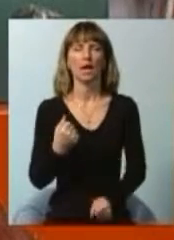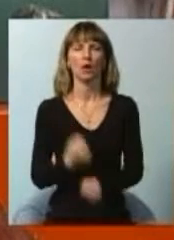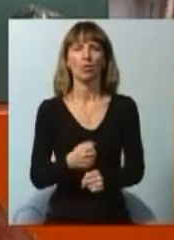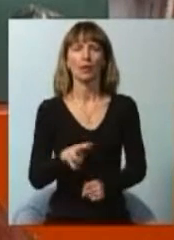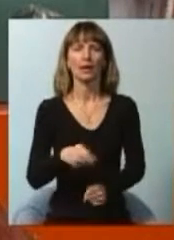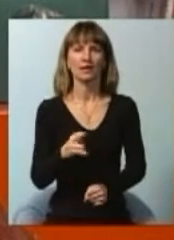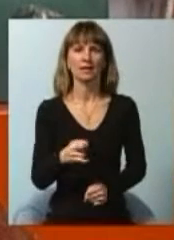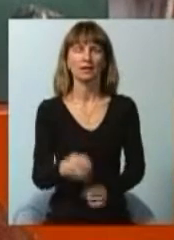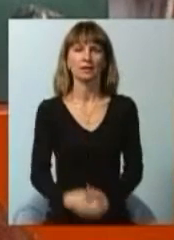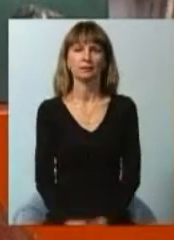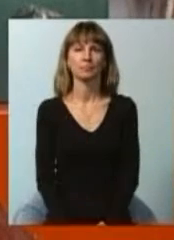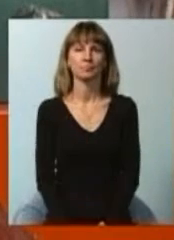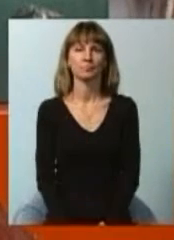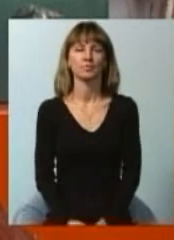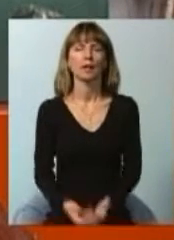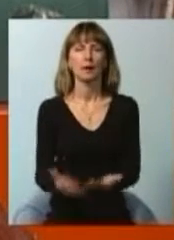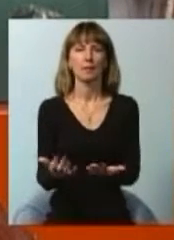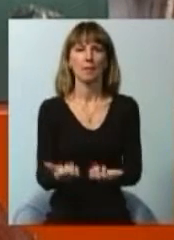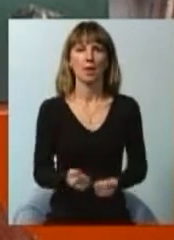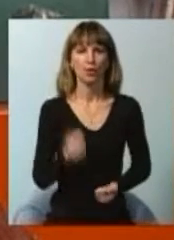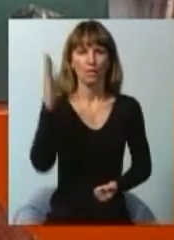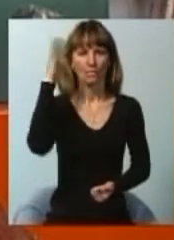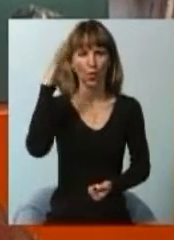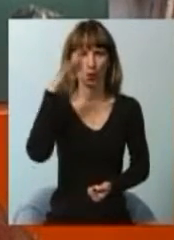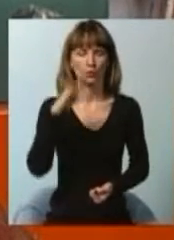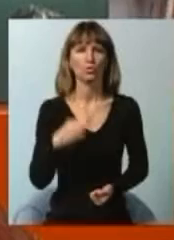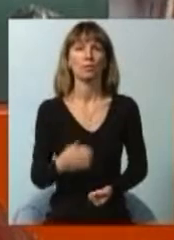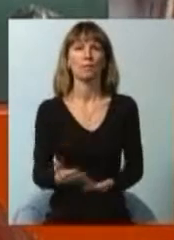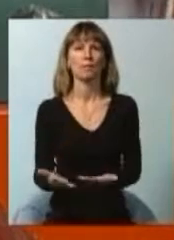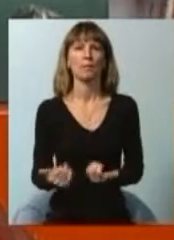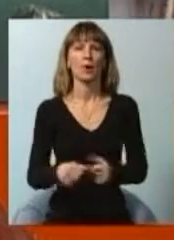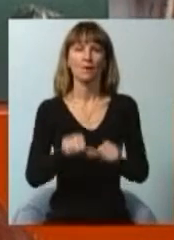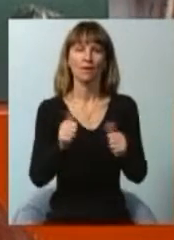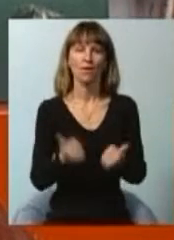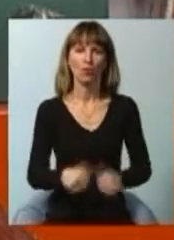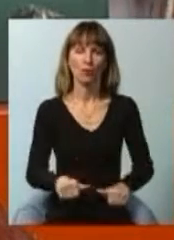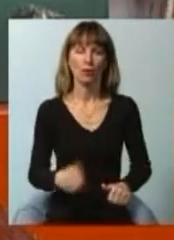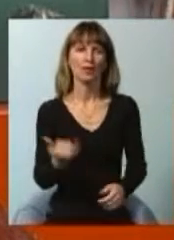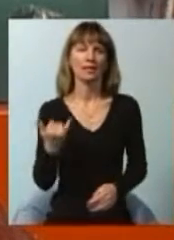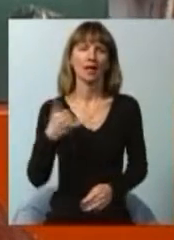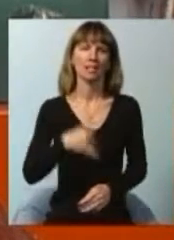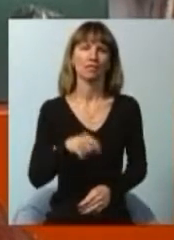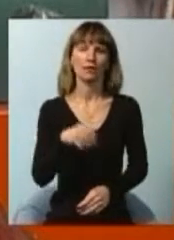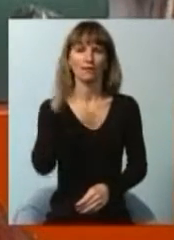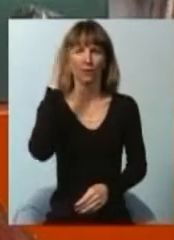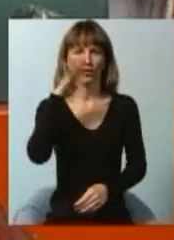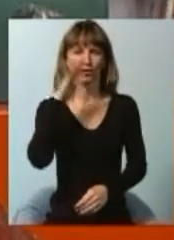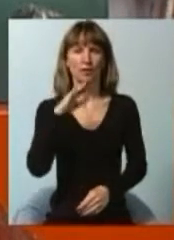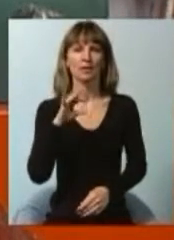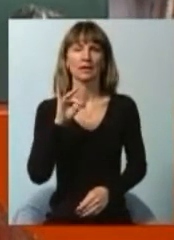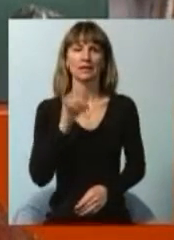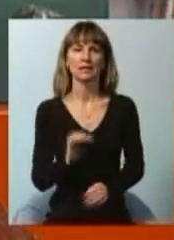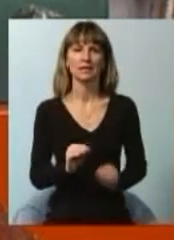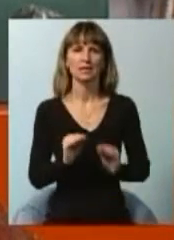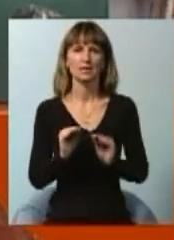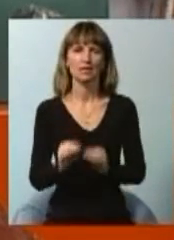лід. Беру воду, беру формочку, наливаю туди води і ставлю